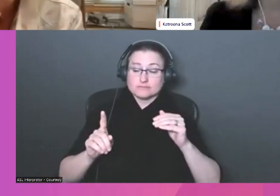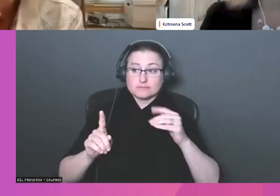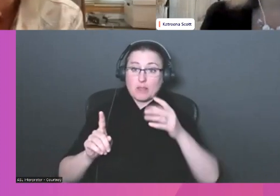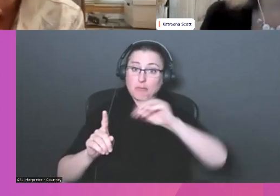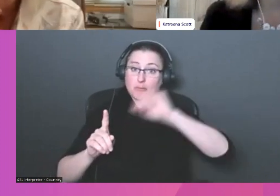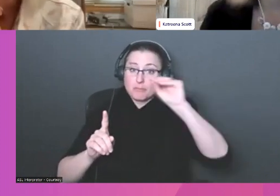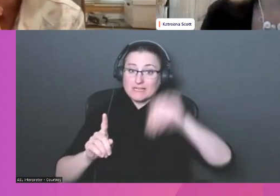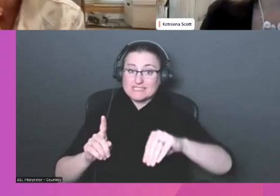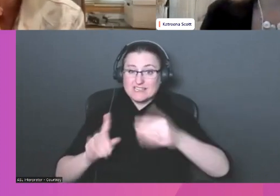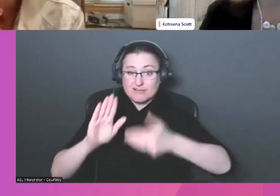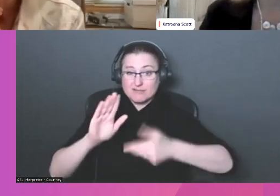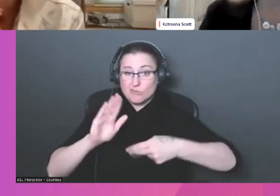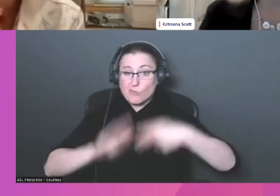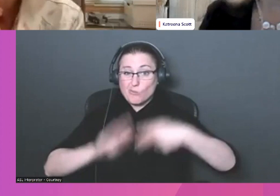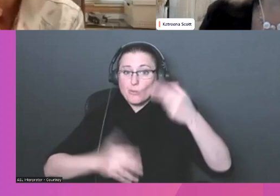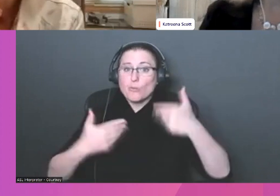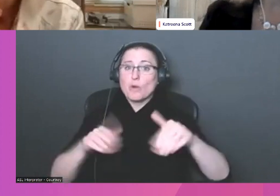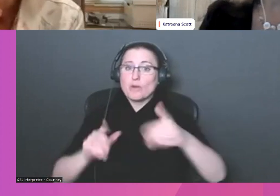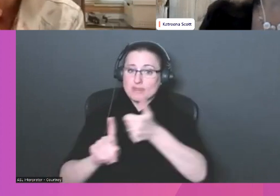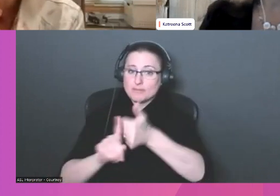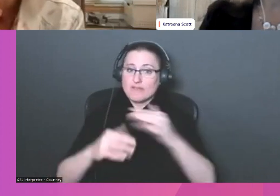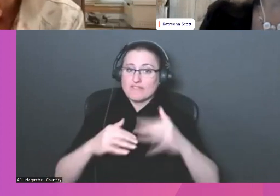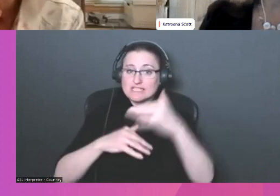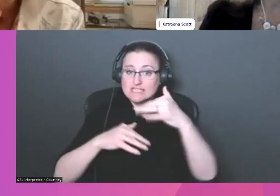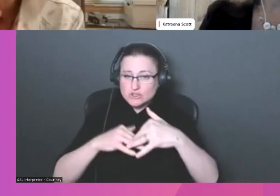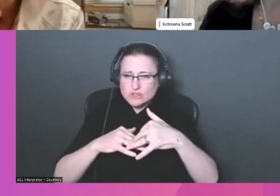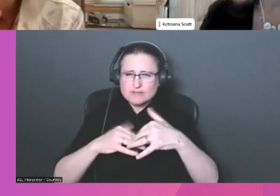lorsqu'on parle aussi de femmes autochtones,